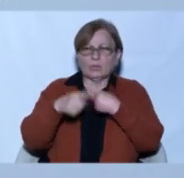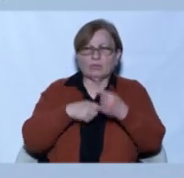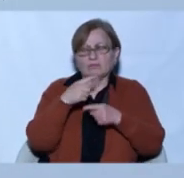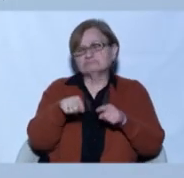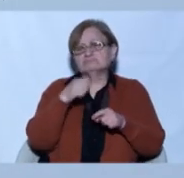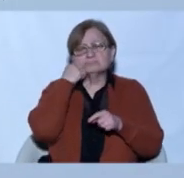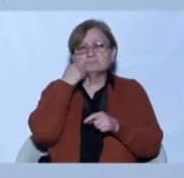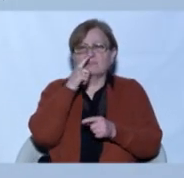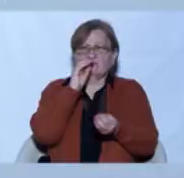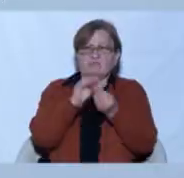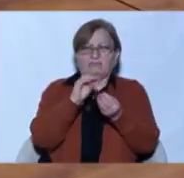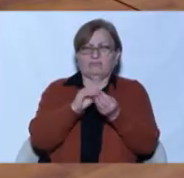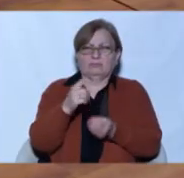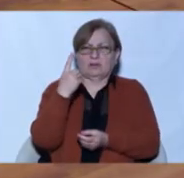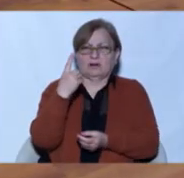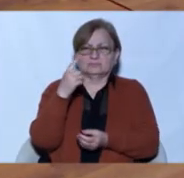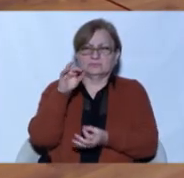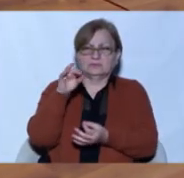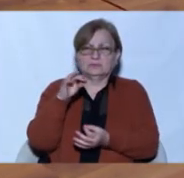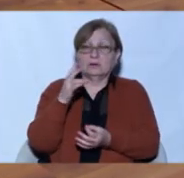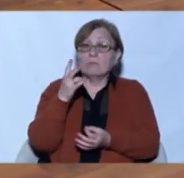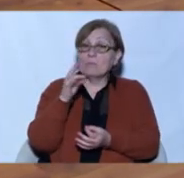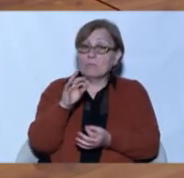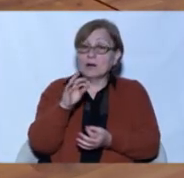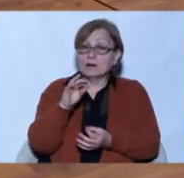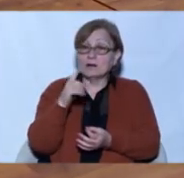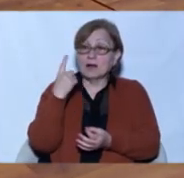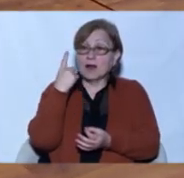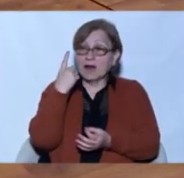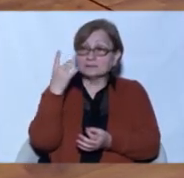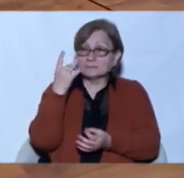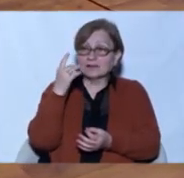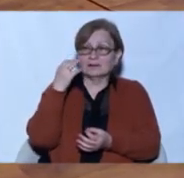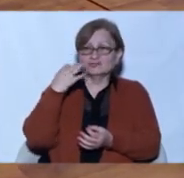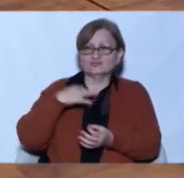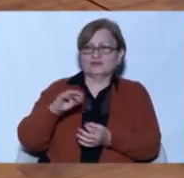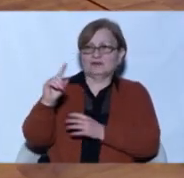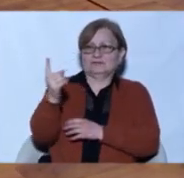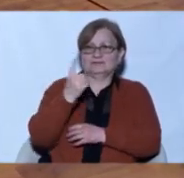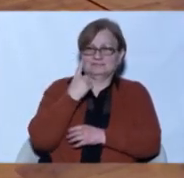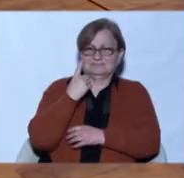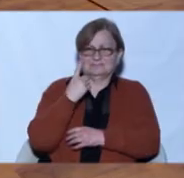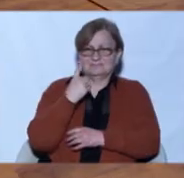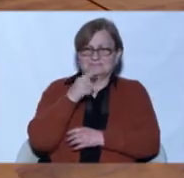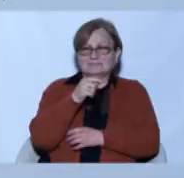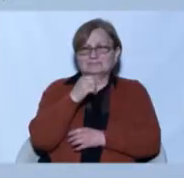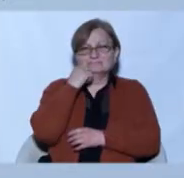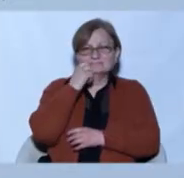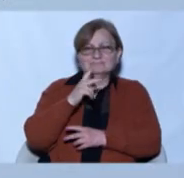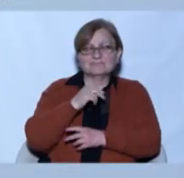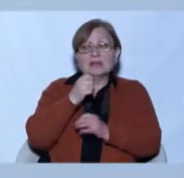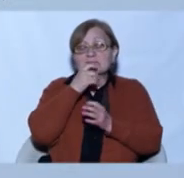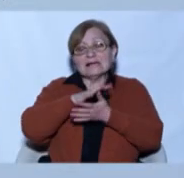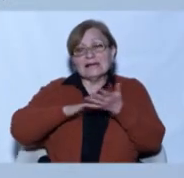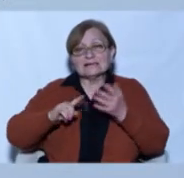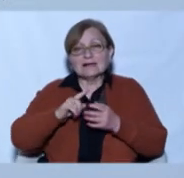მაგრამ ერთხელაც ეზოში გამოჩნდებიან მისი შვილები. აი, როგორ გამოჩნდებიან, რა